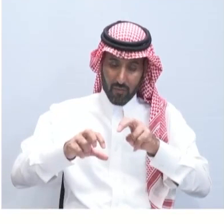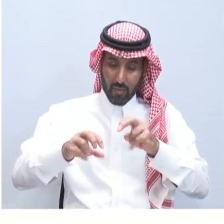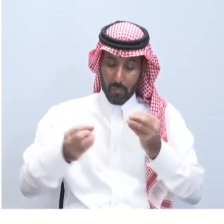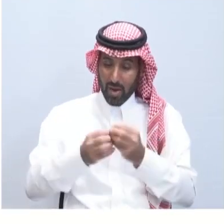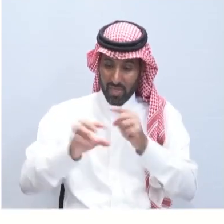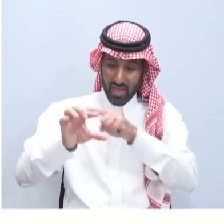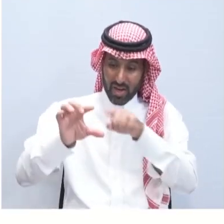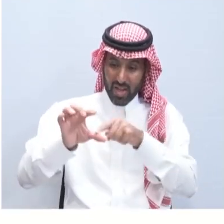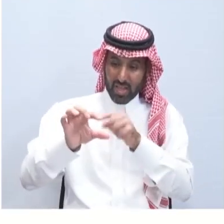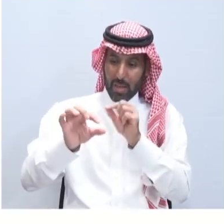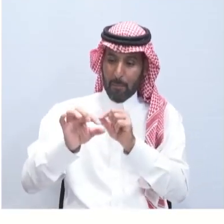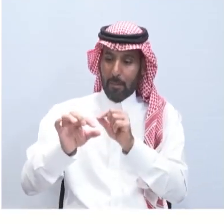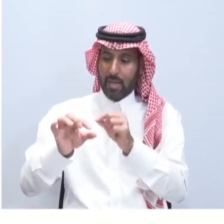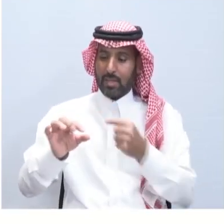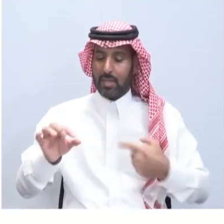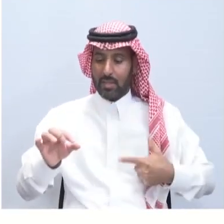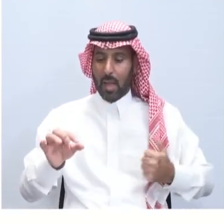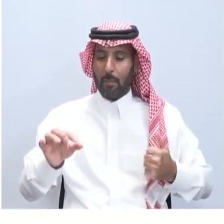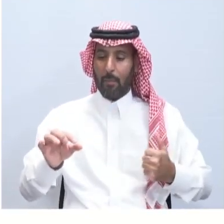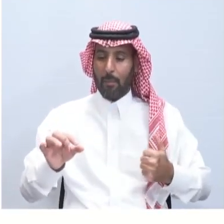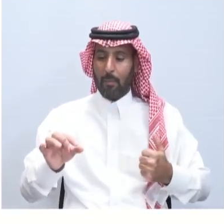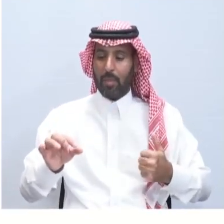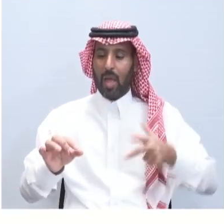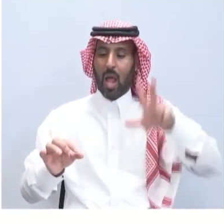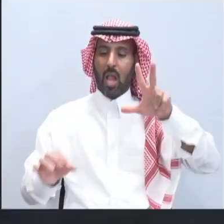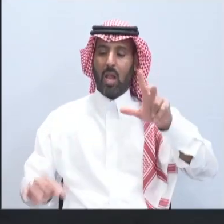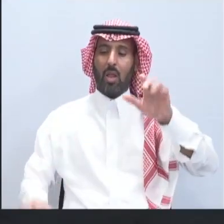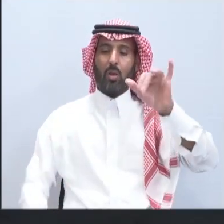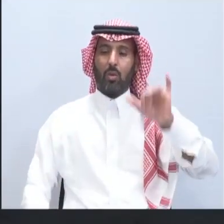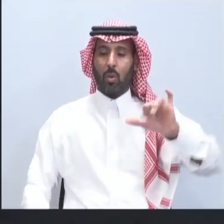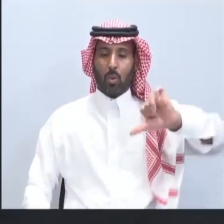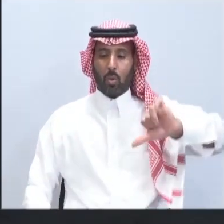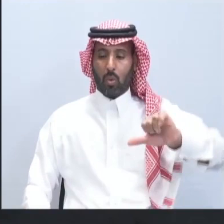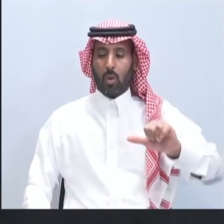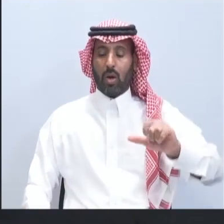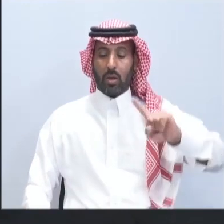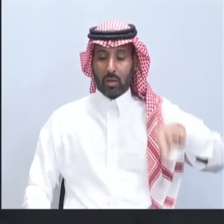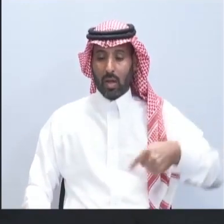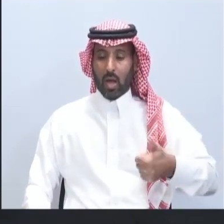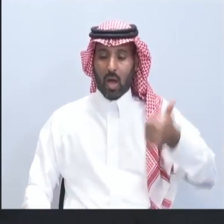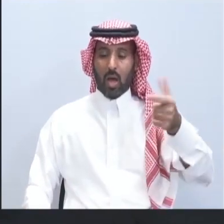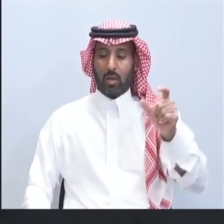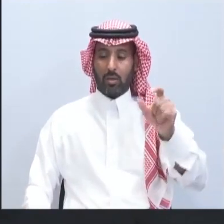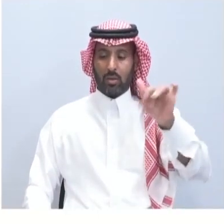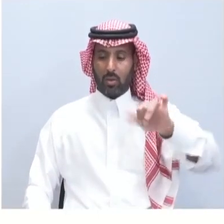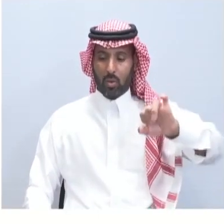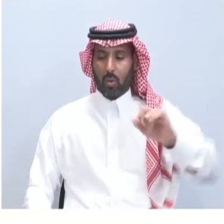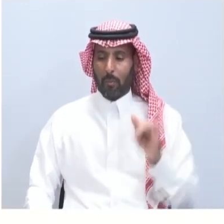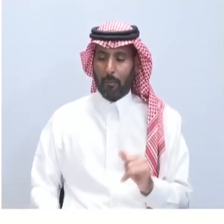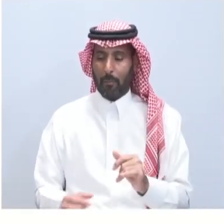ذرات ماده تسمى باليورانيوم هذه الماده حيث